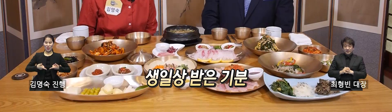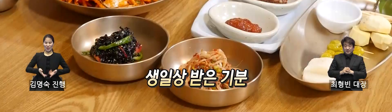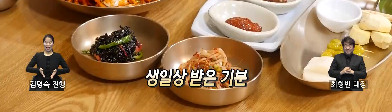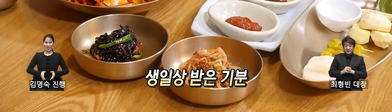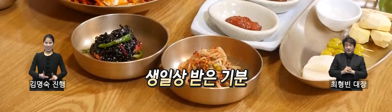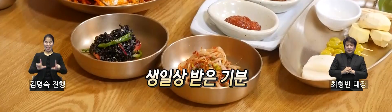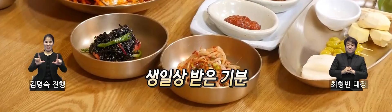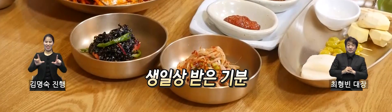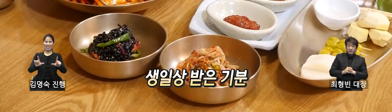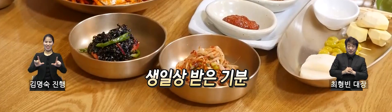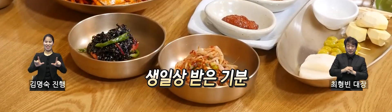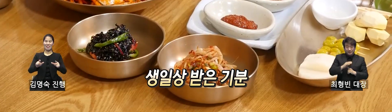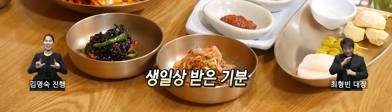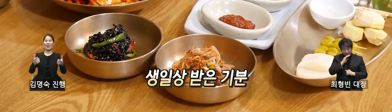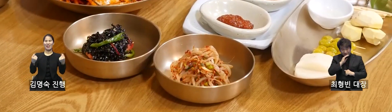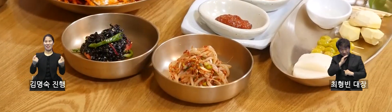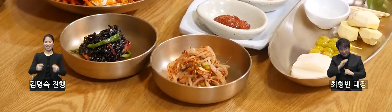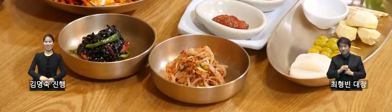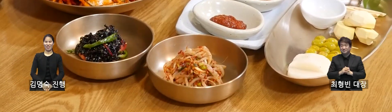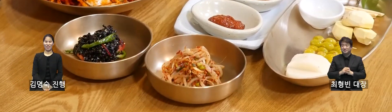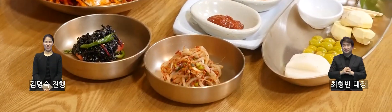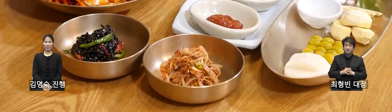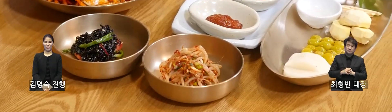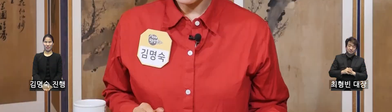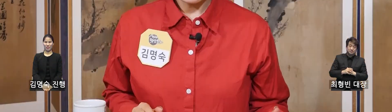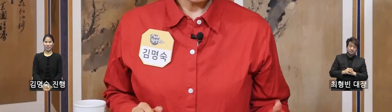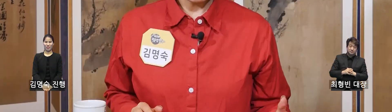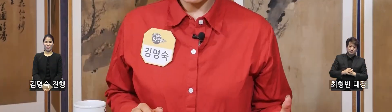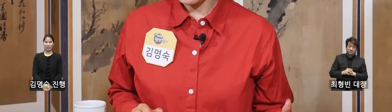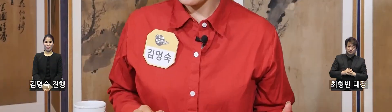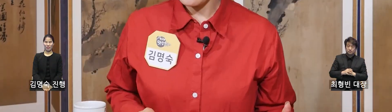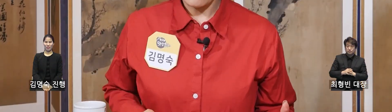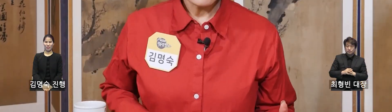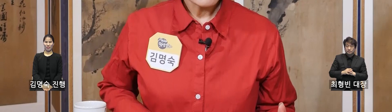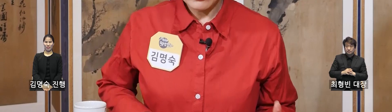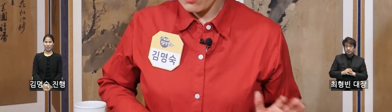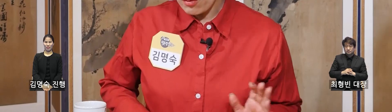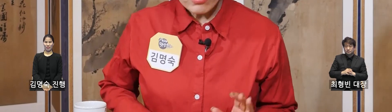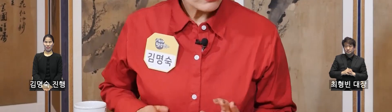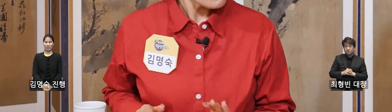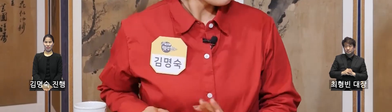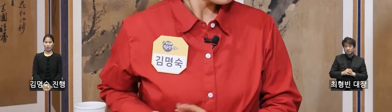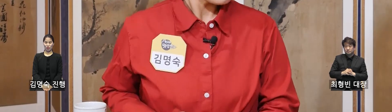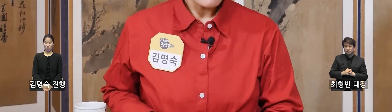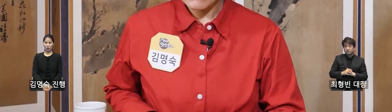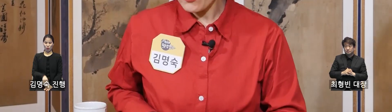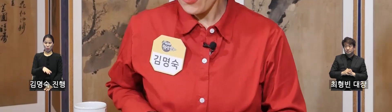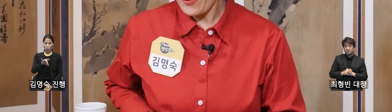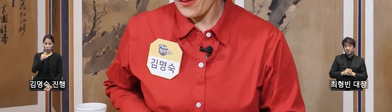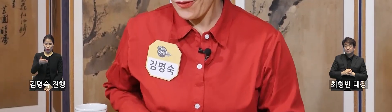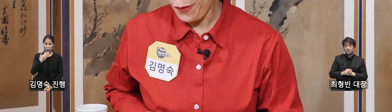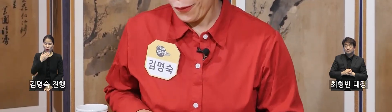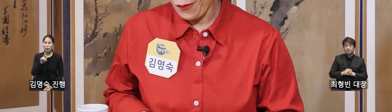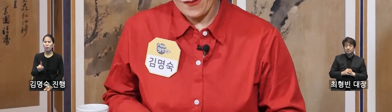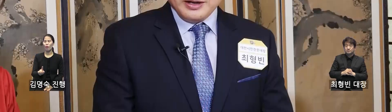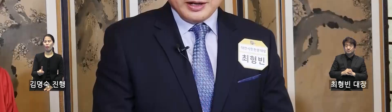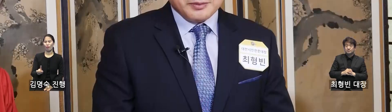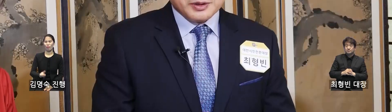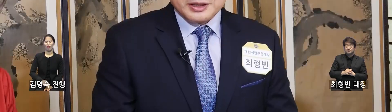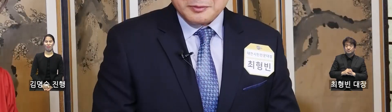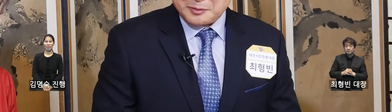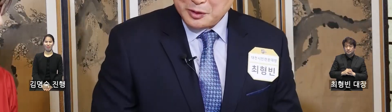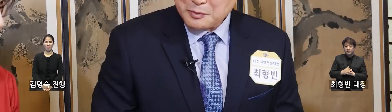받은 것 같아요 씨와 그 언니 25t 게 모두 토 먹어야 되는 거에요 아